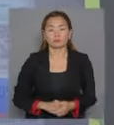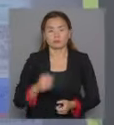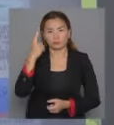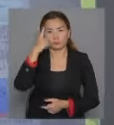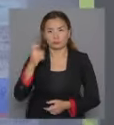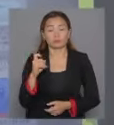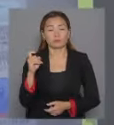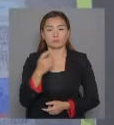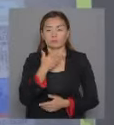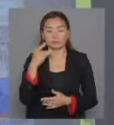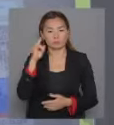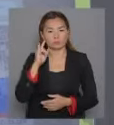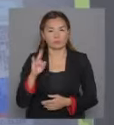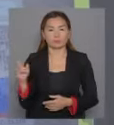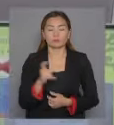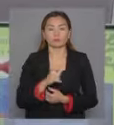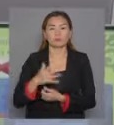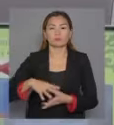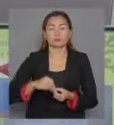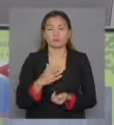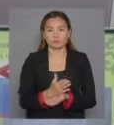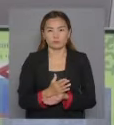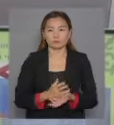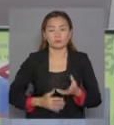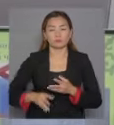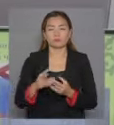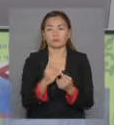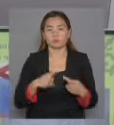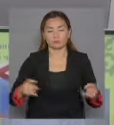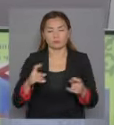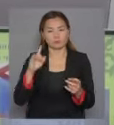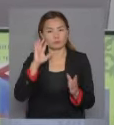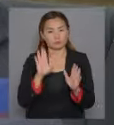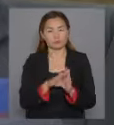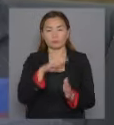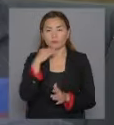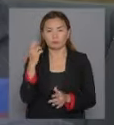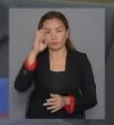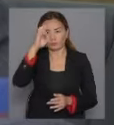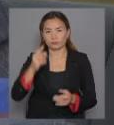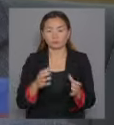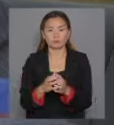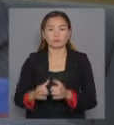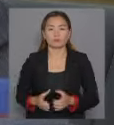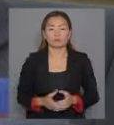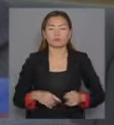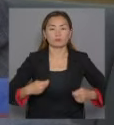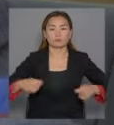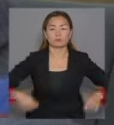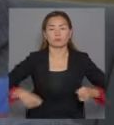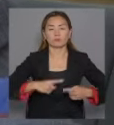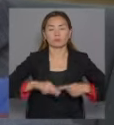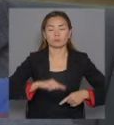ескертулерді елемей, қарсылық танытатындар да бар. Айтылған сын ескертпелерге құлақ аспайтын мемлекеттік ұйымдар мен сауда